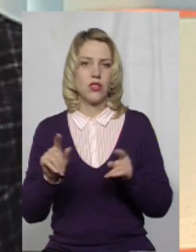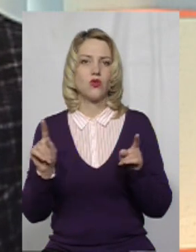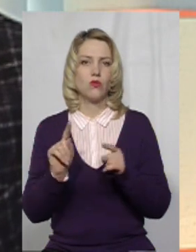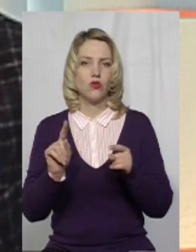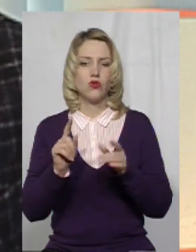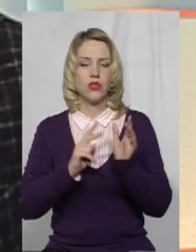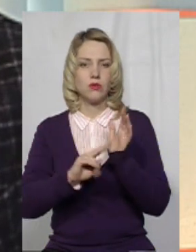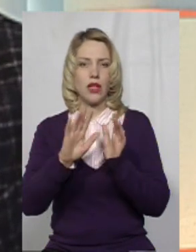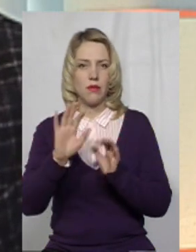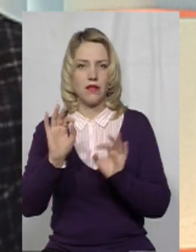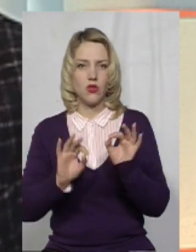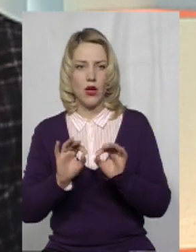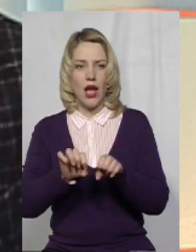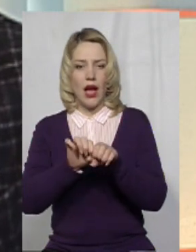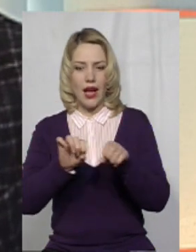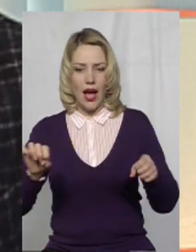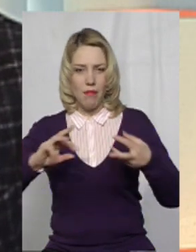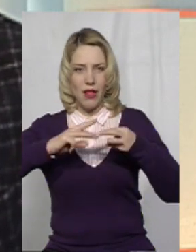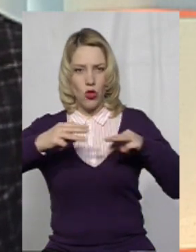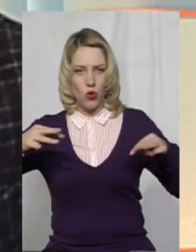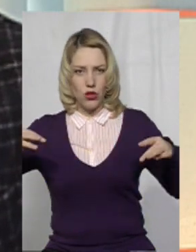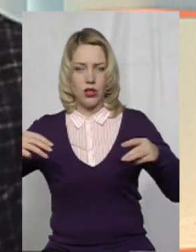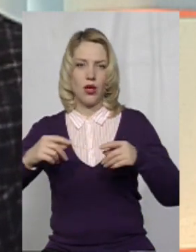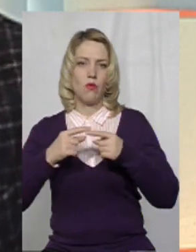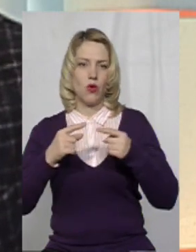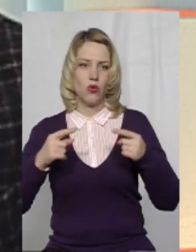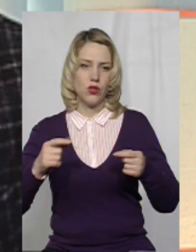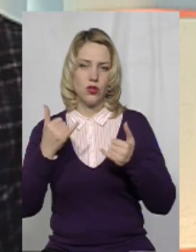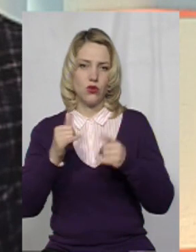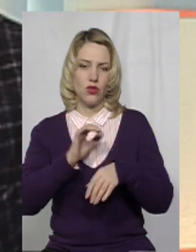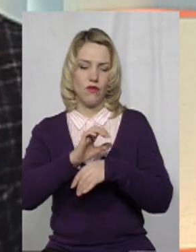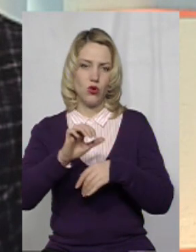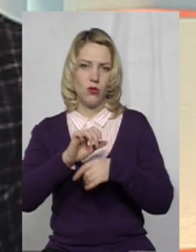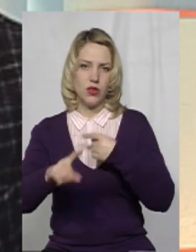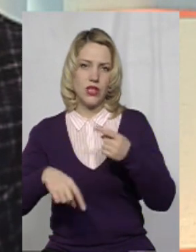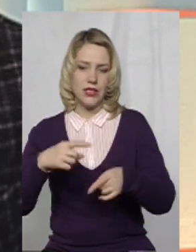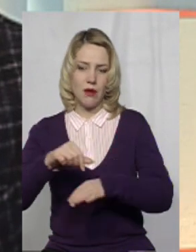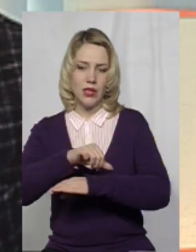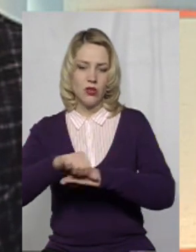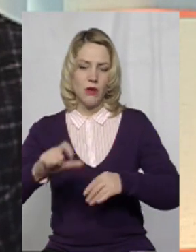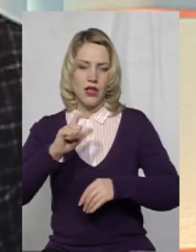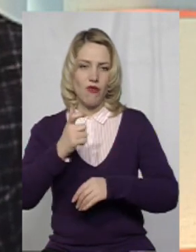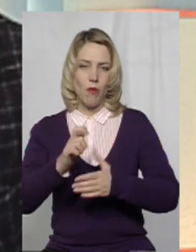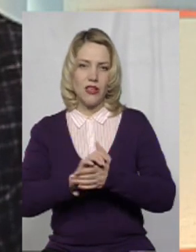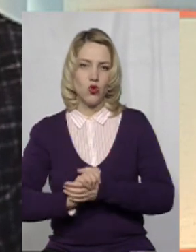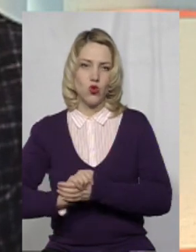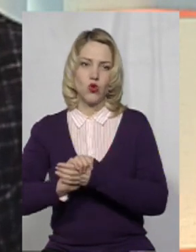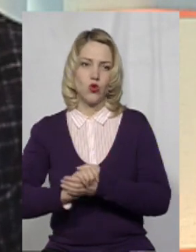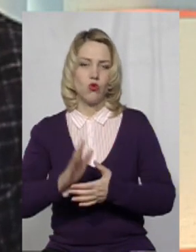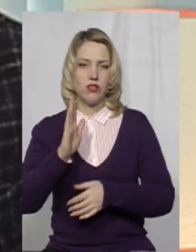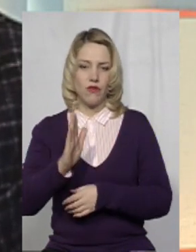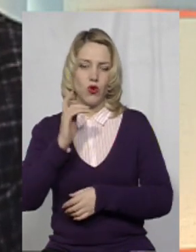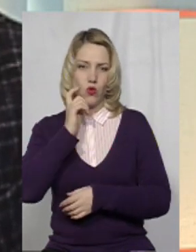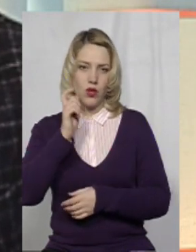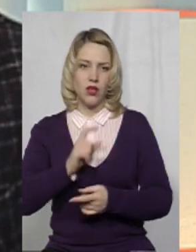що 75% кабельно-провідникової продукції сьогодні виробляється за межами Європейського Союзу і, власне кажучи, виробляється в